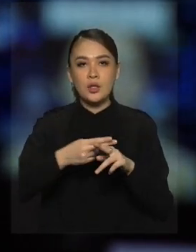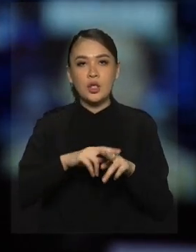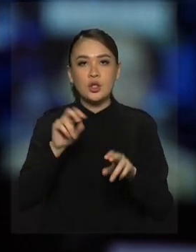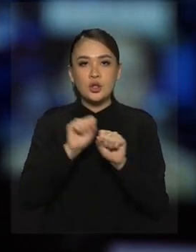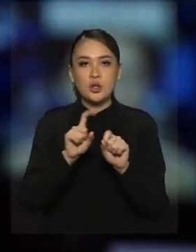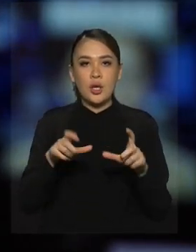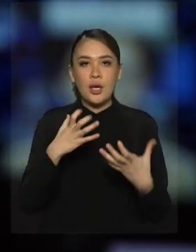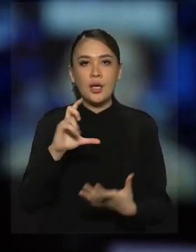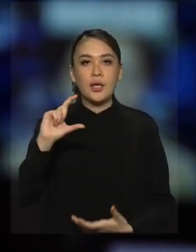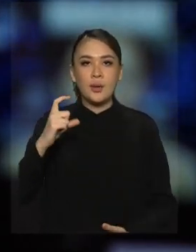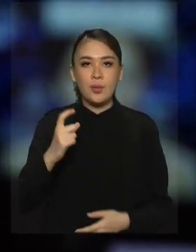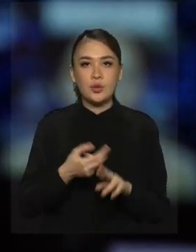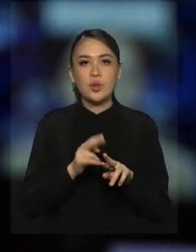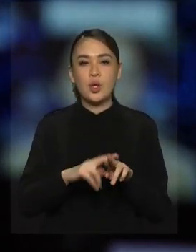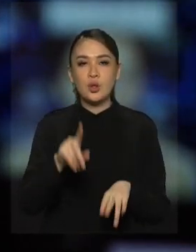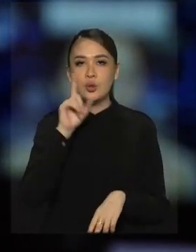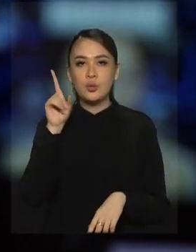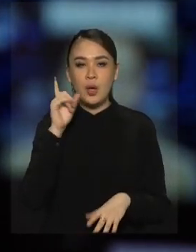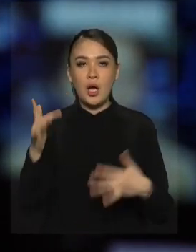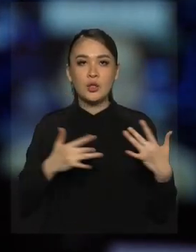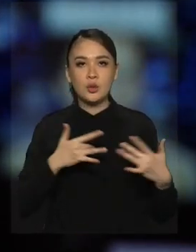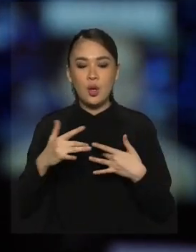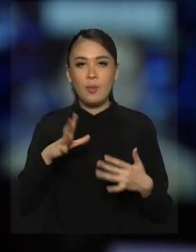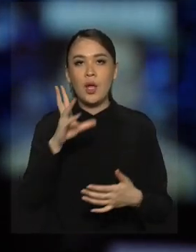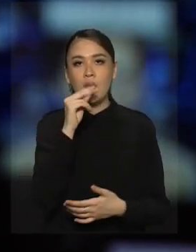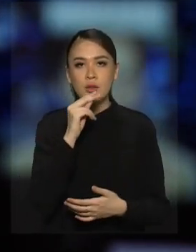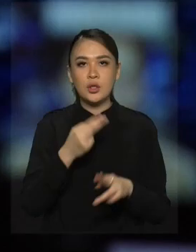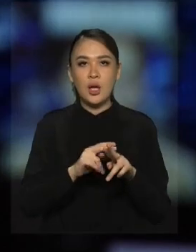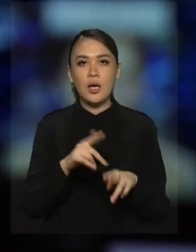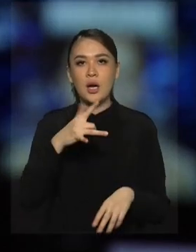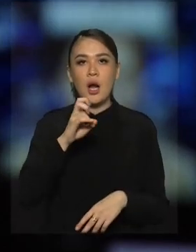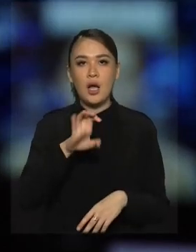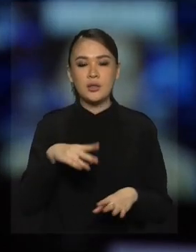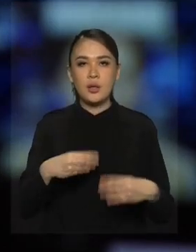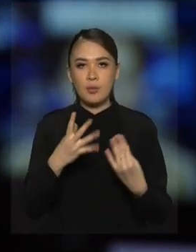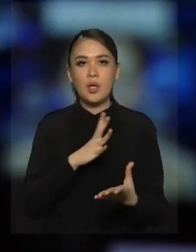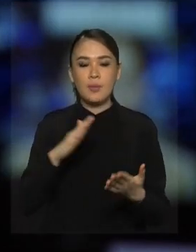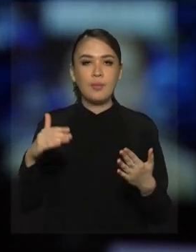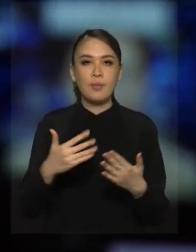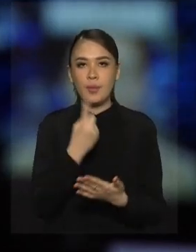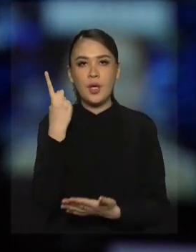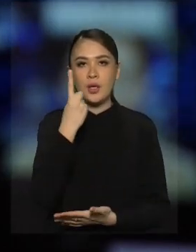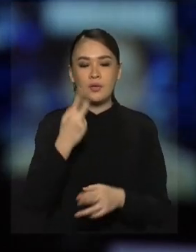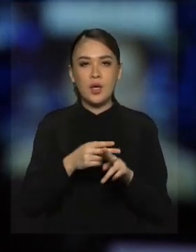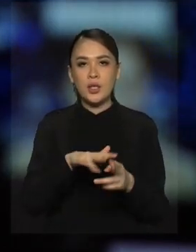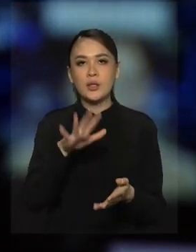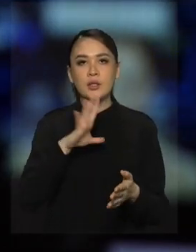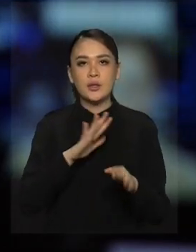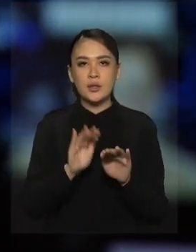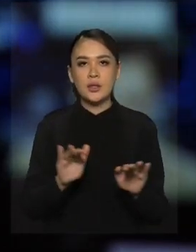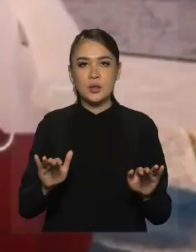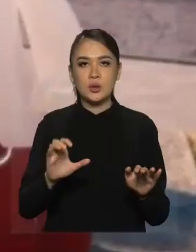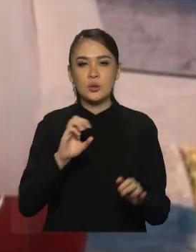из Экибастуза. Юным актерам дубляжа даже выделили грант на открытие первой в стране детской студии.